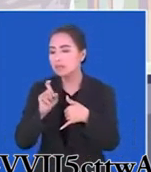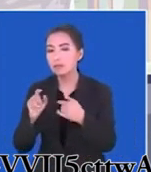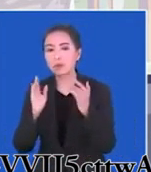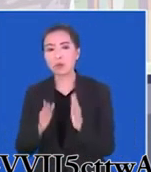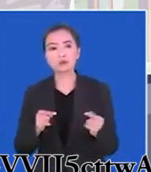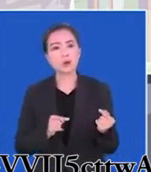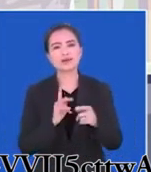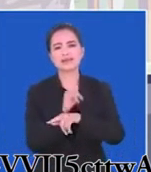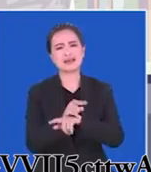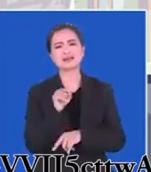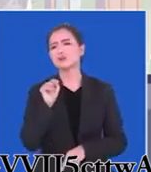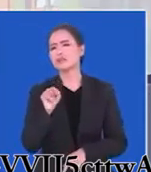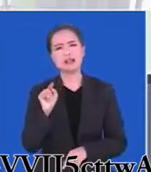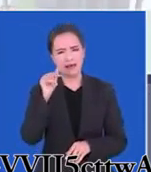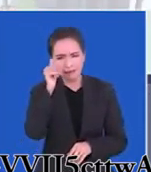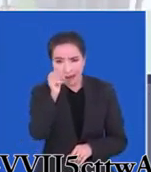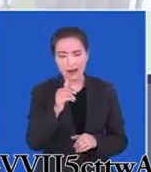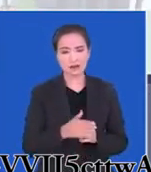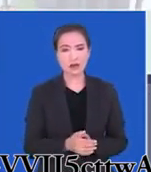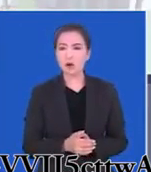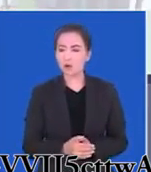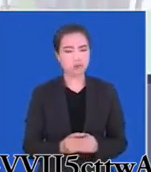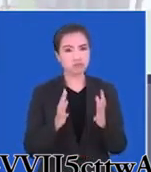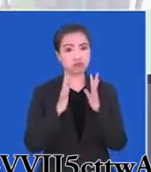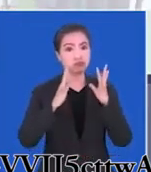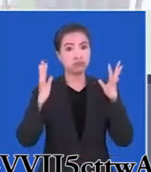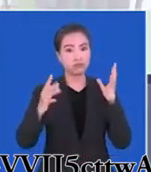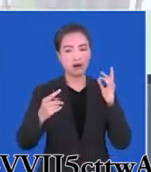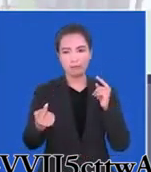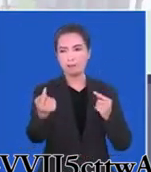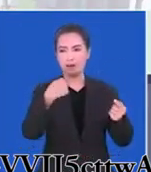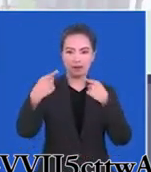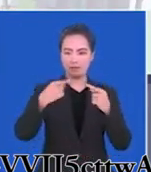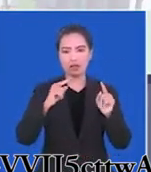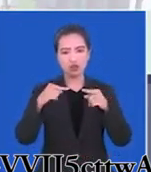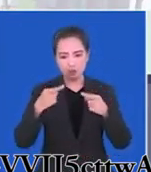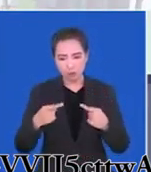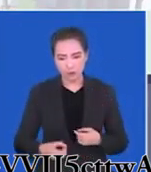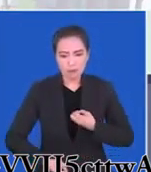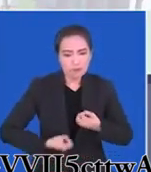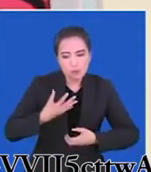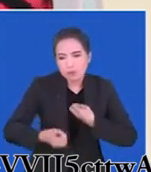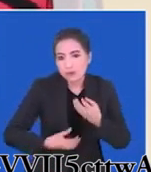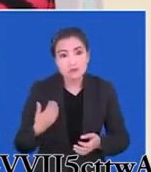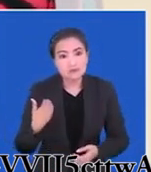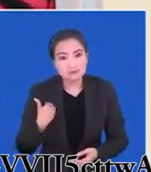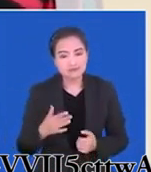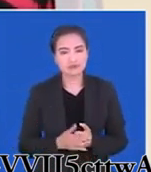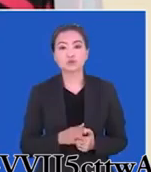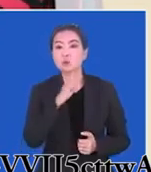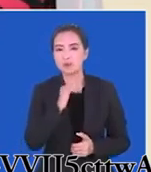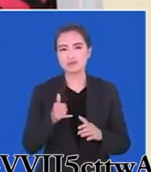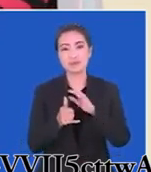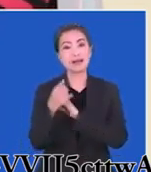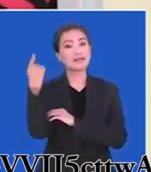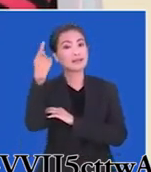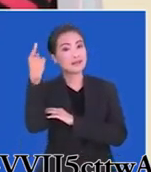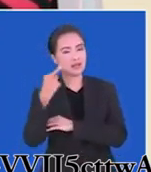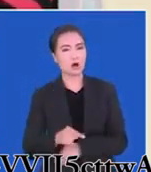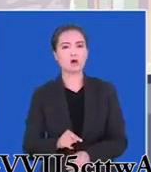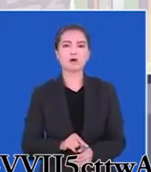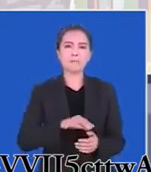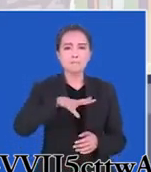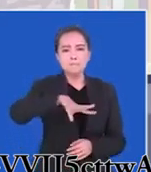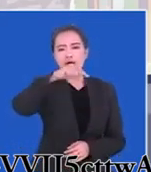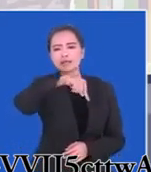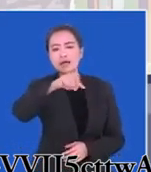ชียลมีเดียนี่แหละโอ้โหมีคนมากหน้าหลายตาเข้ามาเต็มไปหมดมาแสดงความคิดเห็นโดยเฉพาะเวลาไปเที่ยวไปเมืองนั้นเมื